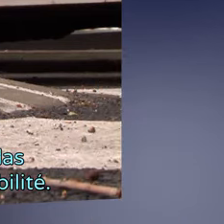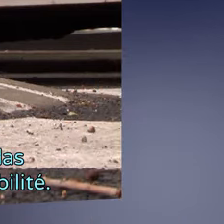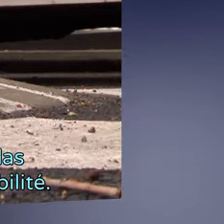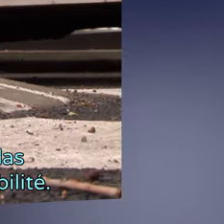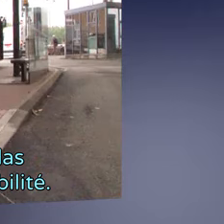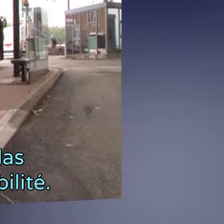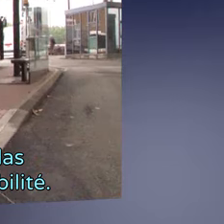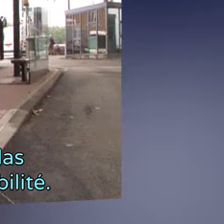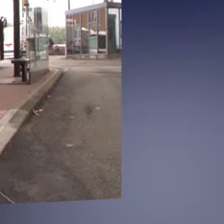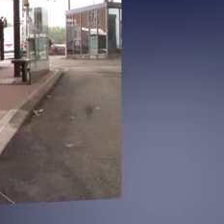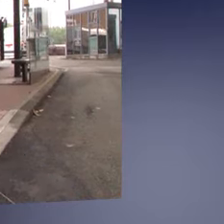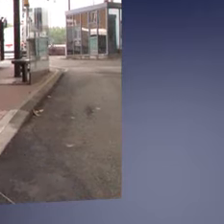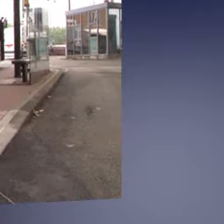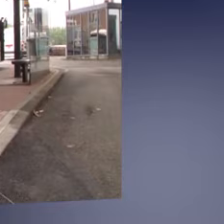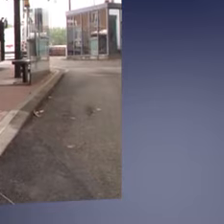programmation